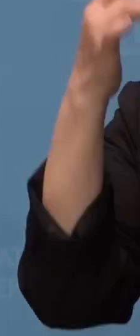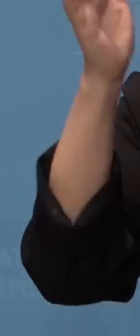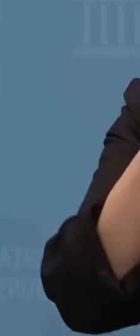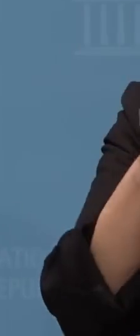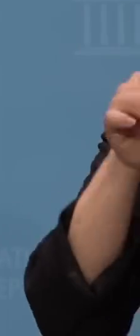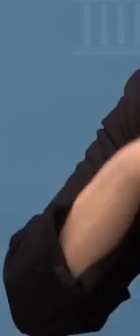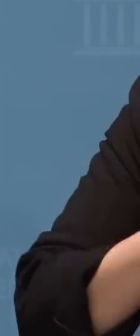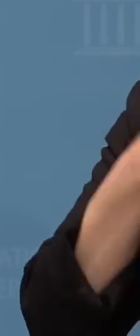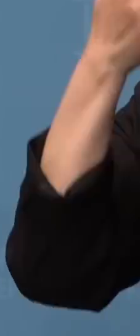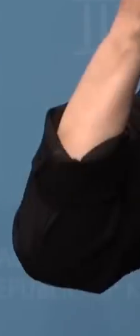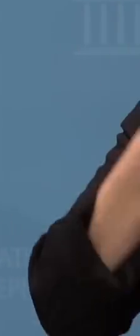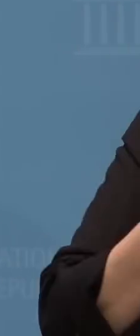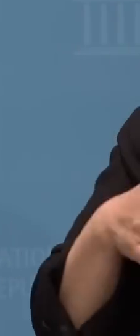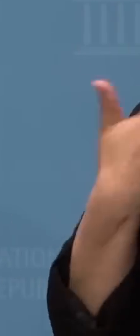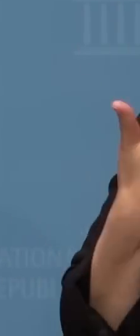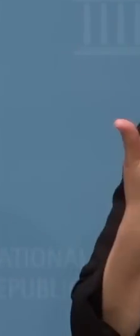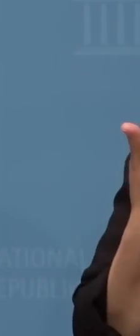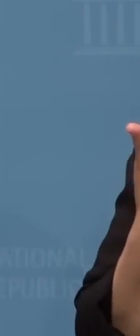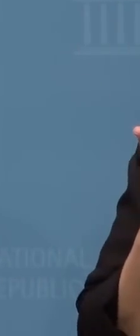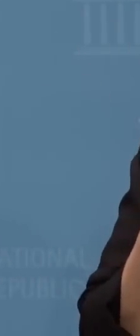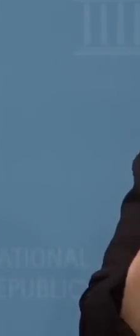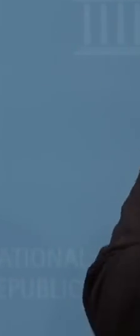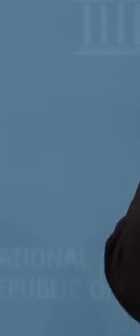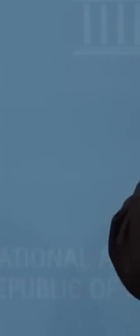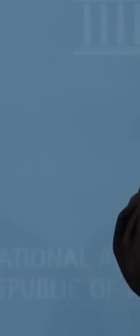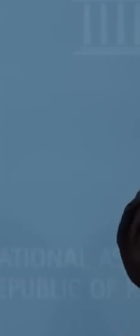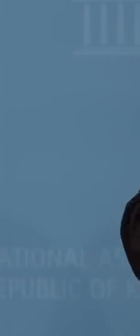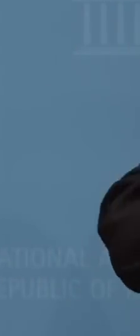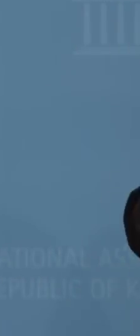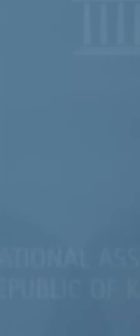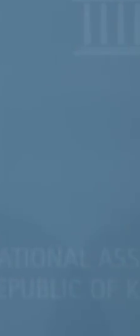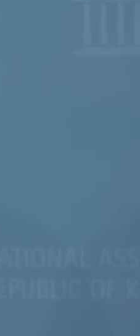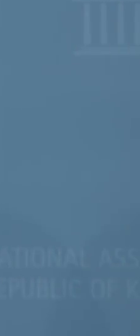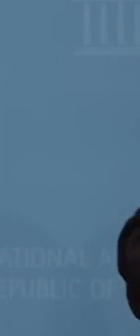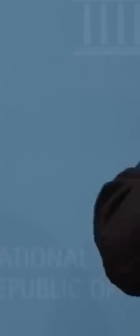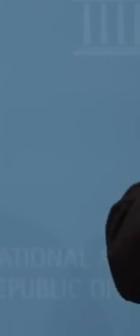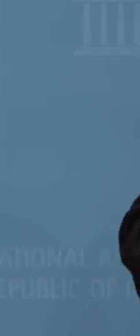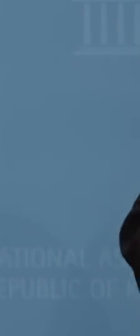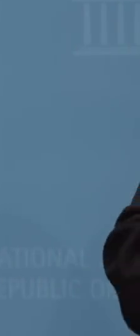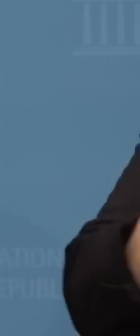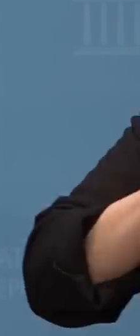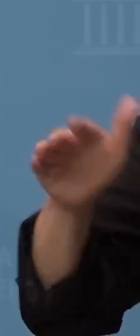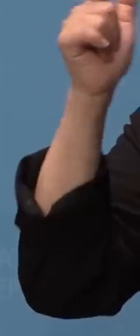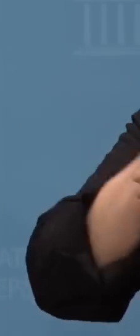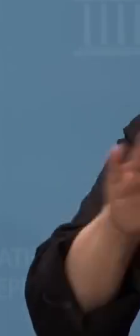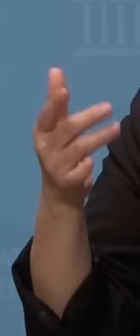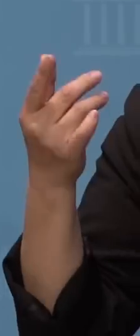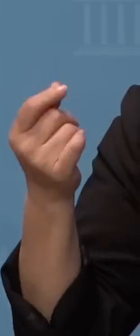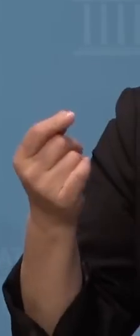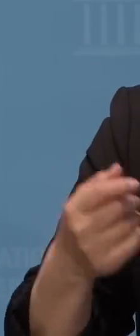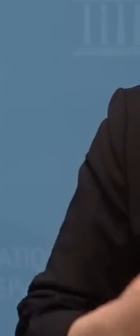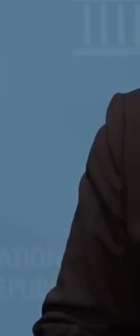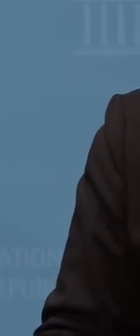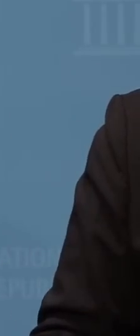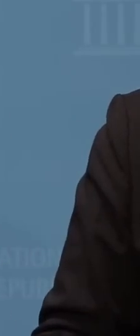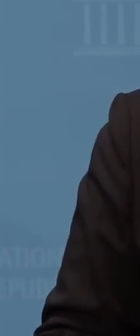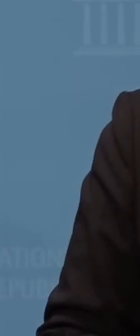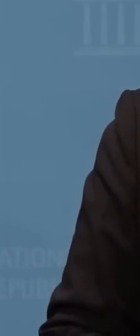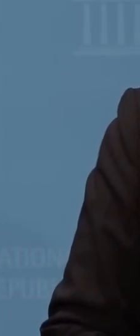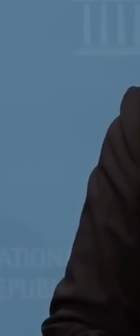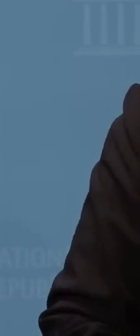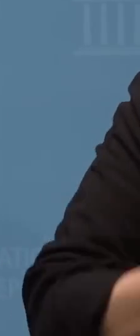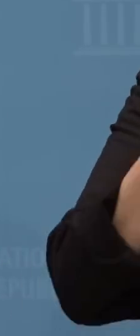민주주의, 민생경제, 자유와 인권, 평등, 평화가 그것입니다.